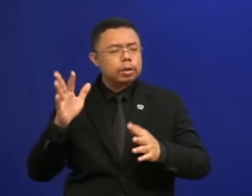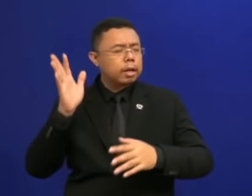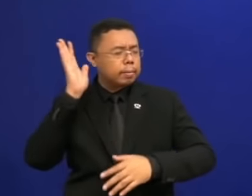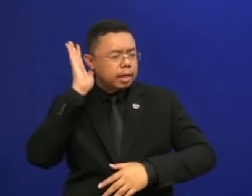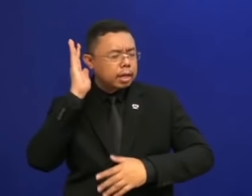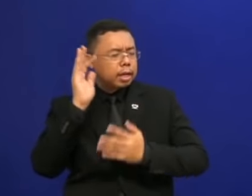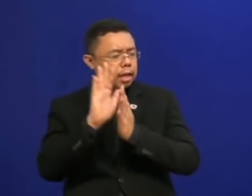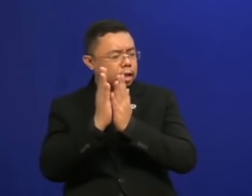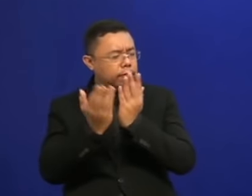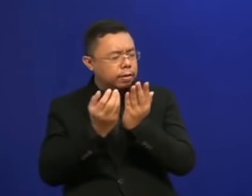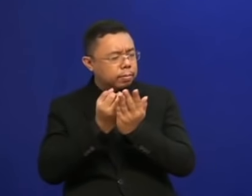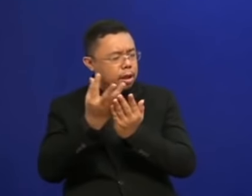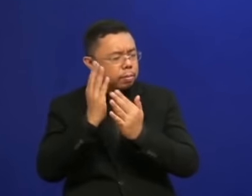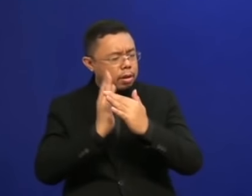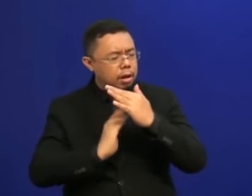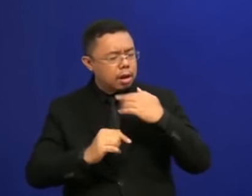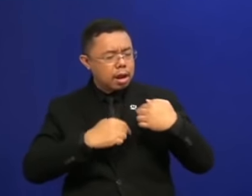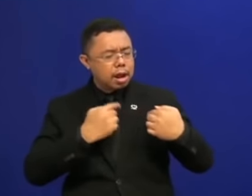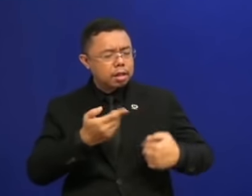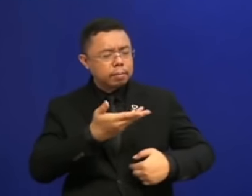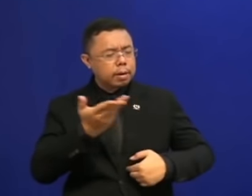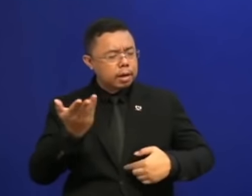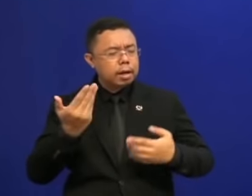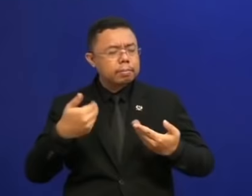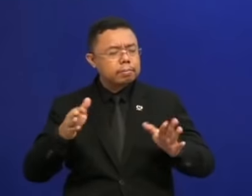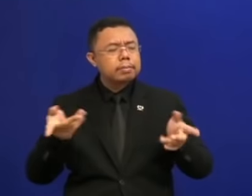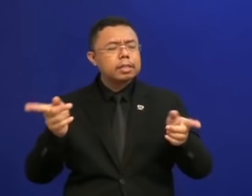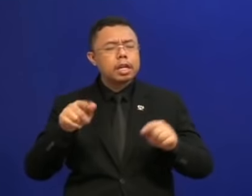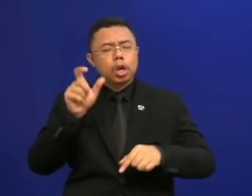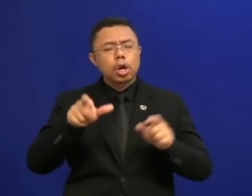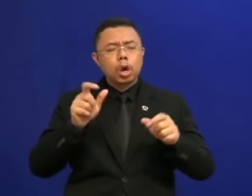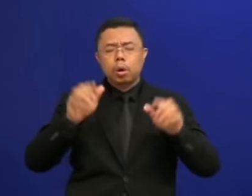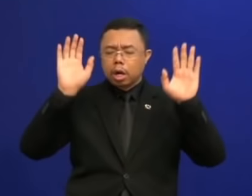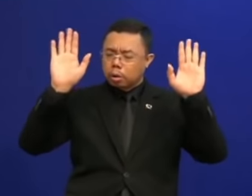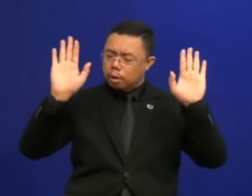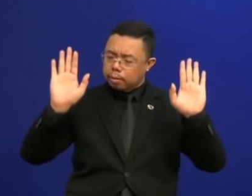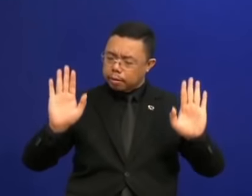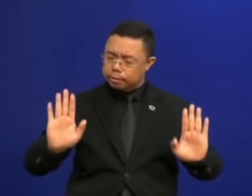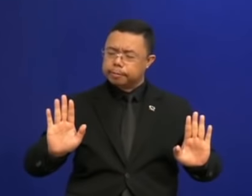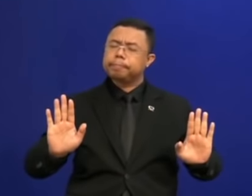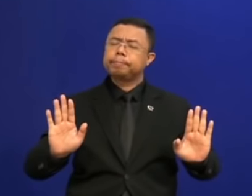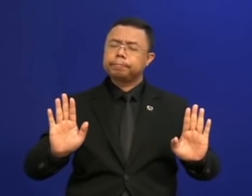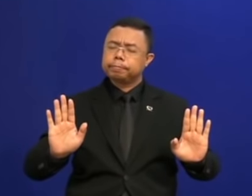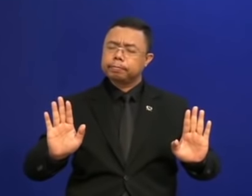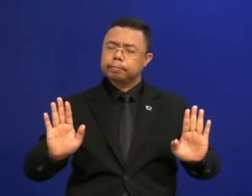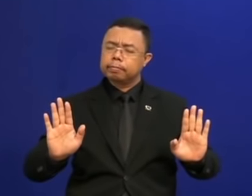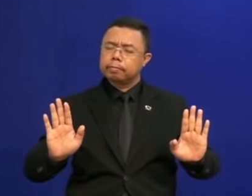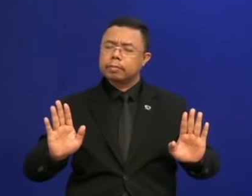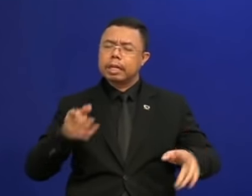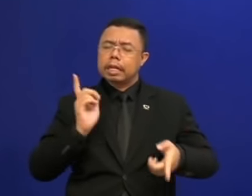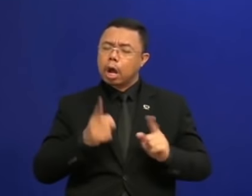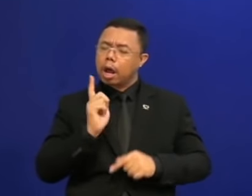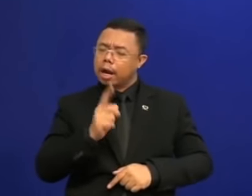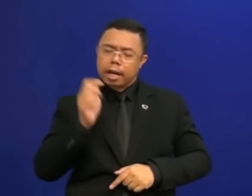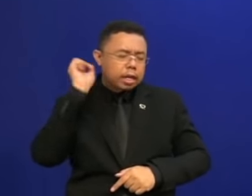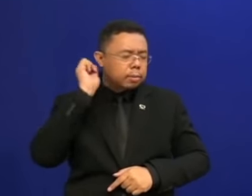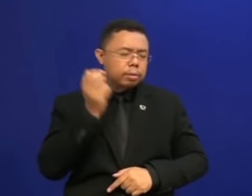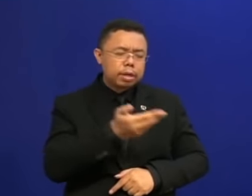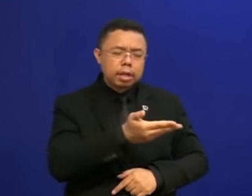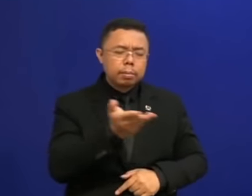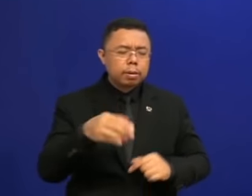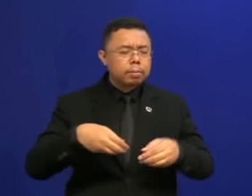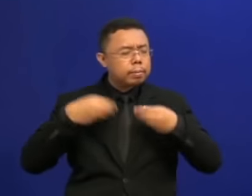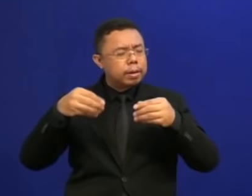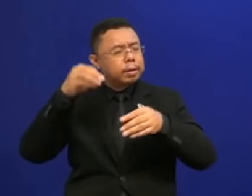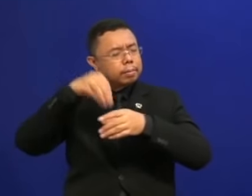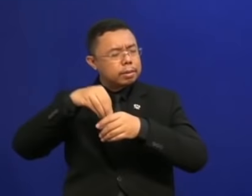mendengarkan firman-Mu dengan rendah hati, dan mereka biarlah menjadi orang-orang yang luar biasa. Jika ada ibu-ibu yang